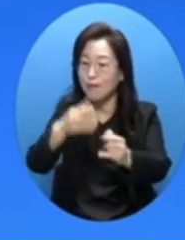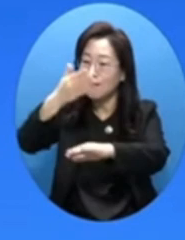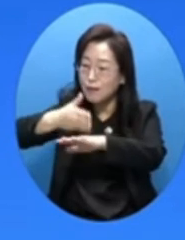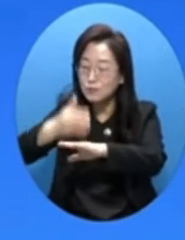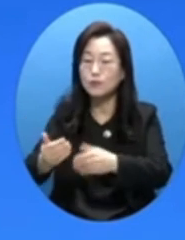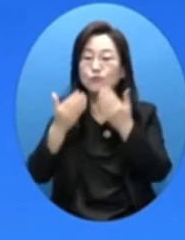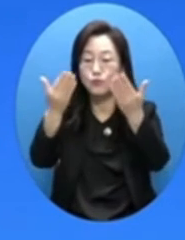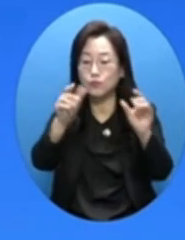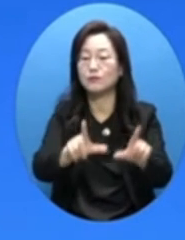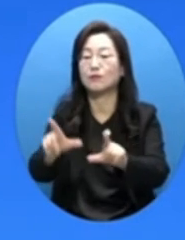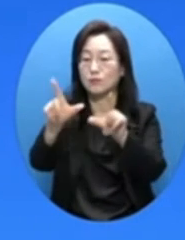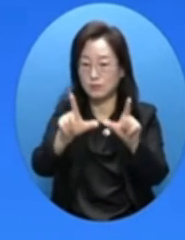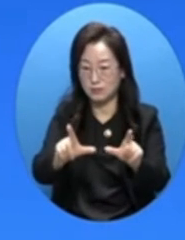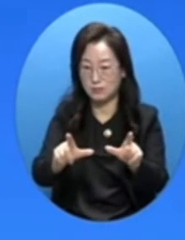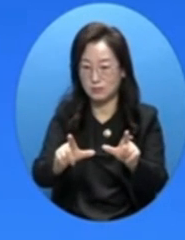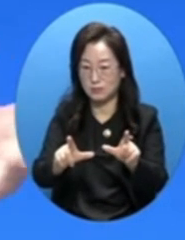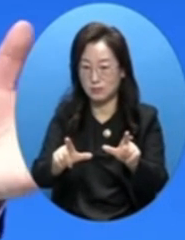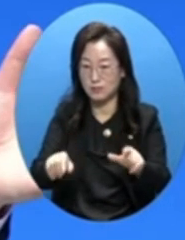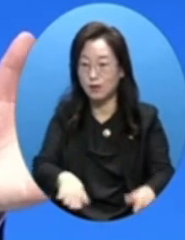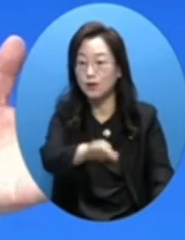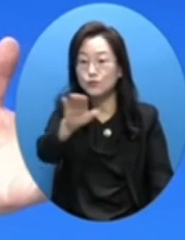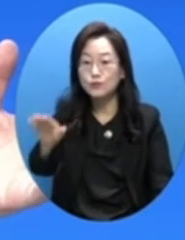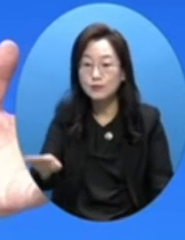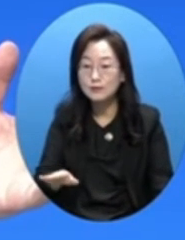살았는데 우리가